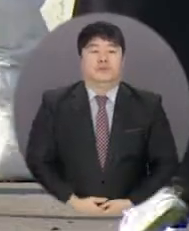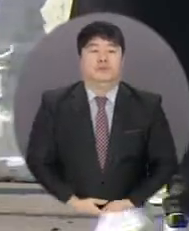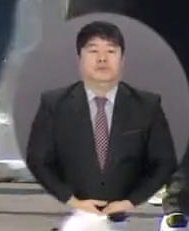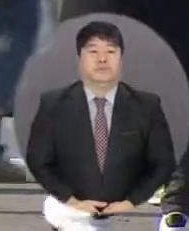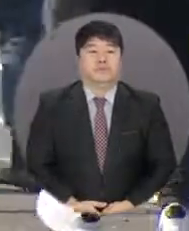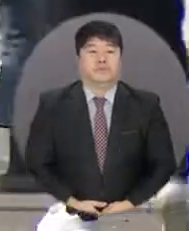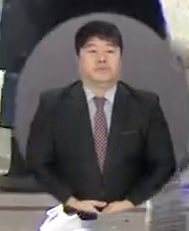입니다